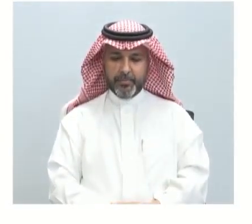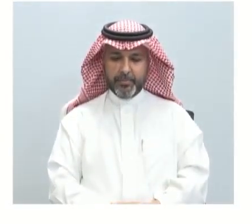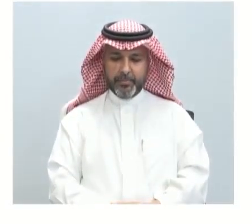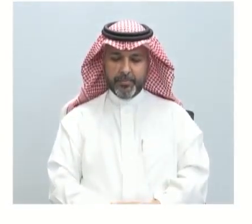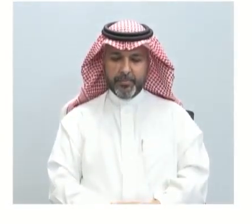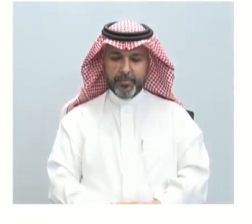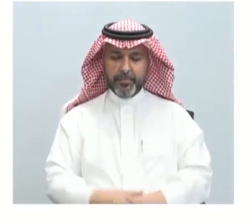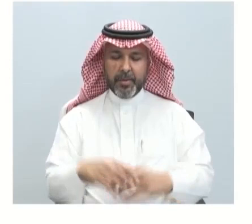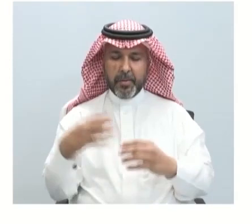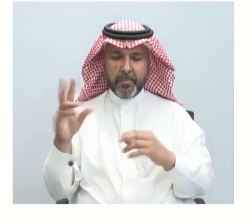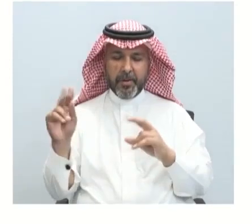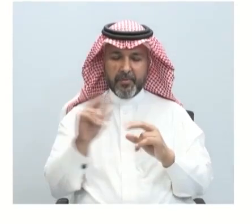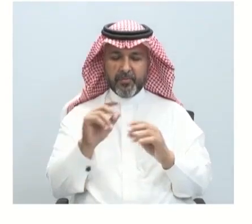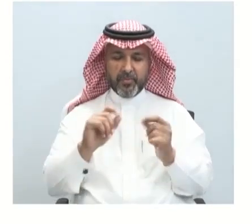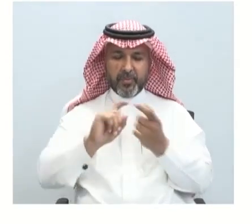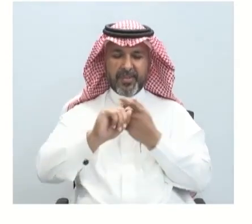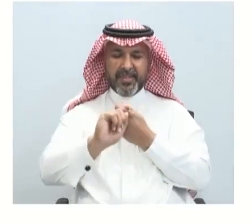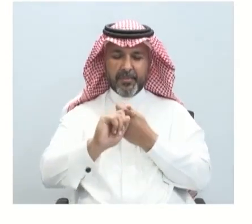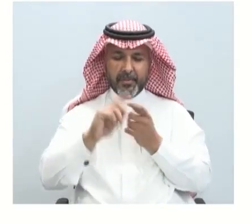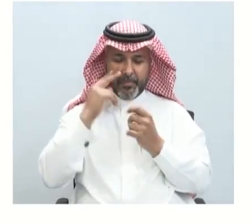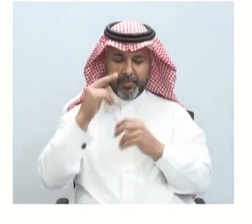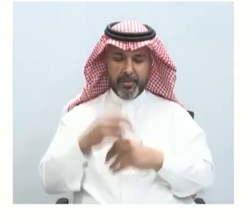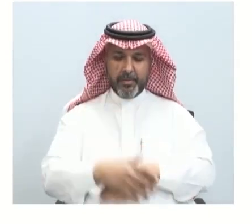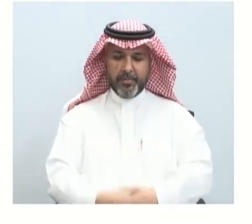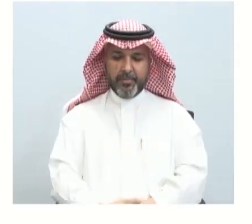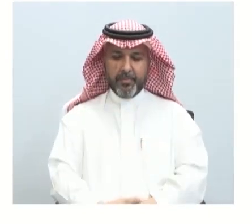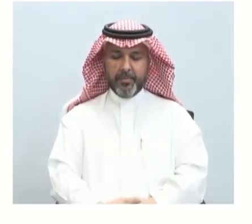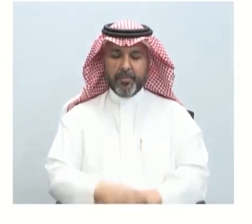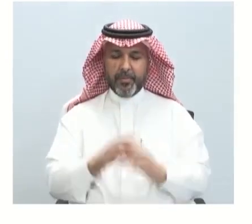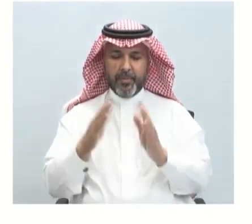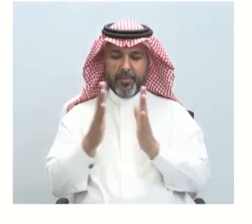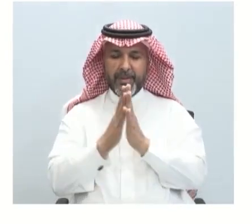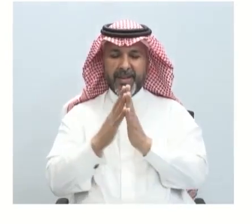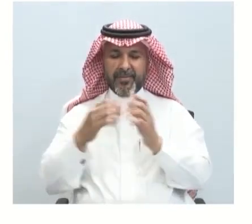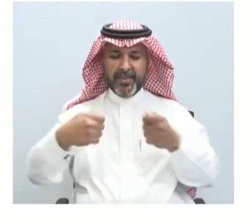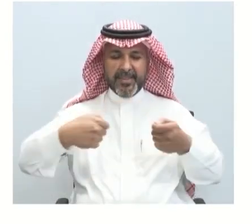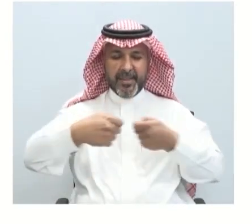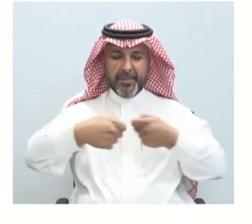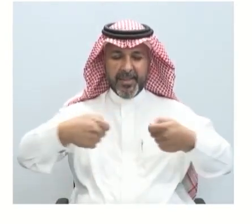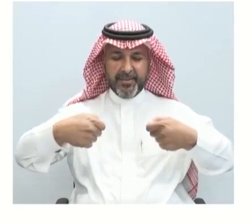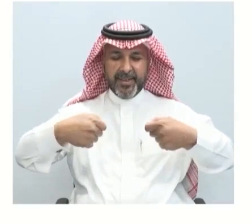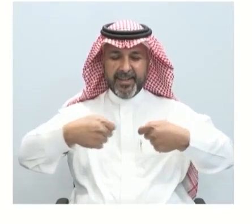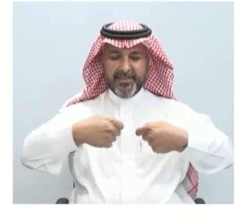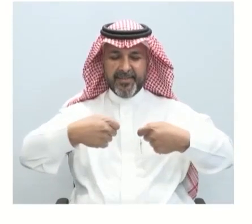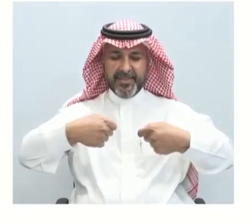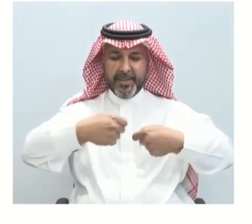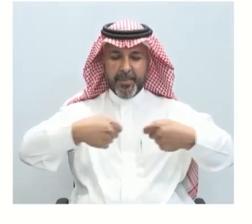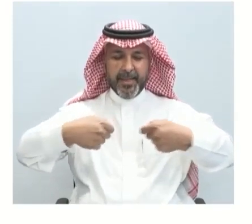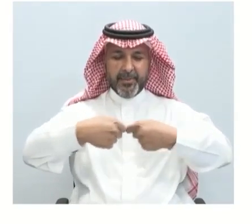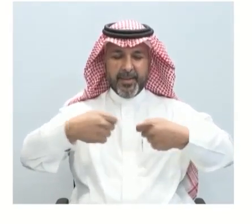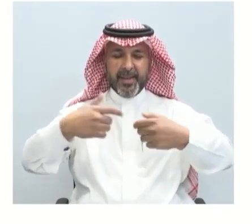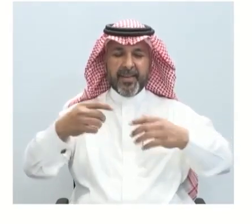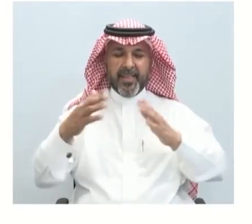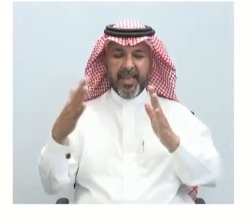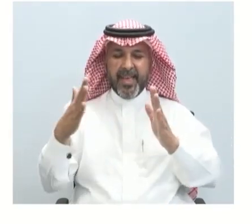متماثلين على امتداد طولهما ويحدث تبادل بين اجزاء الكروموسومات نسمي هذه العمليه بعمليه العبور